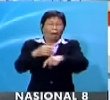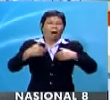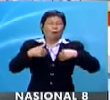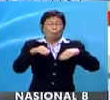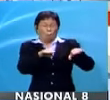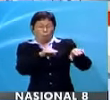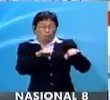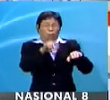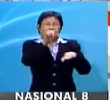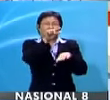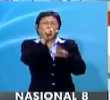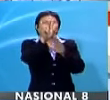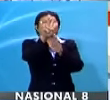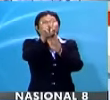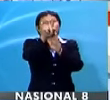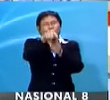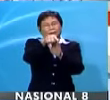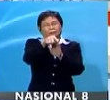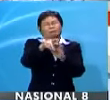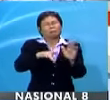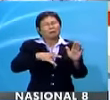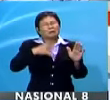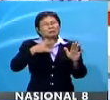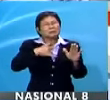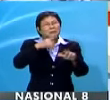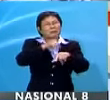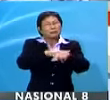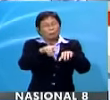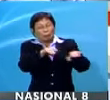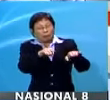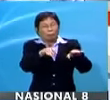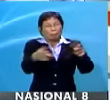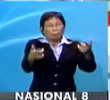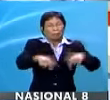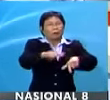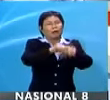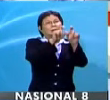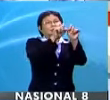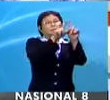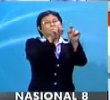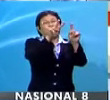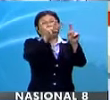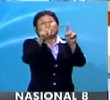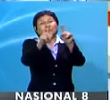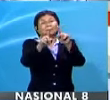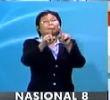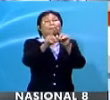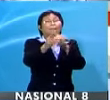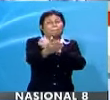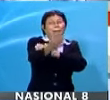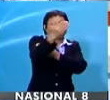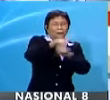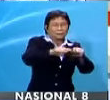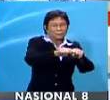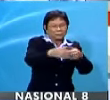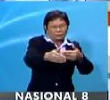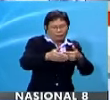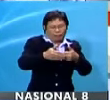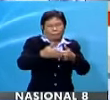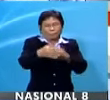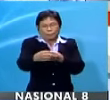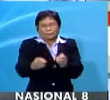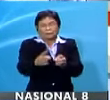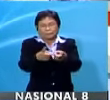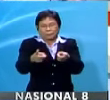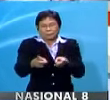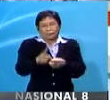gegaran kecil du minit gegaran dirasai ketika gempa berlaku pada jam 1112 pagi terutama di kawasan berdekatan pejabat daerah